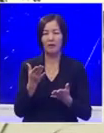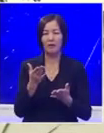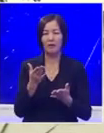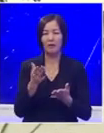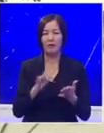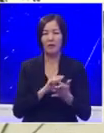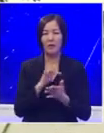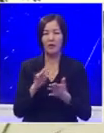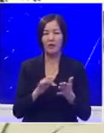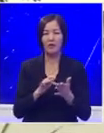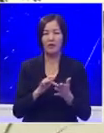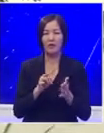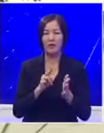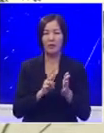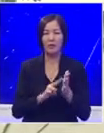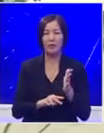Алматы қаласындағы